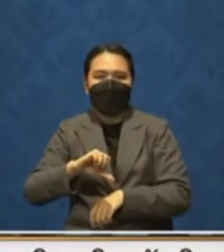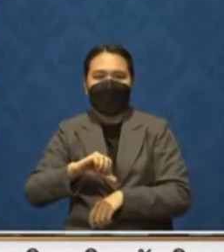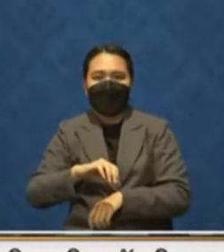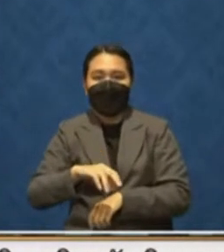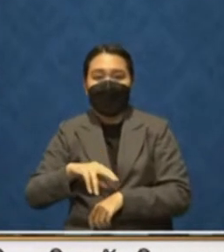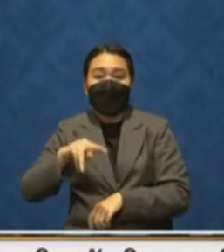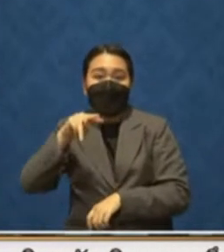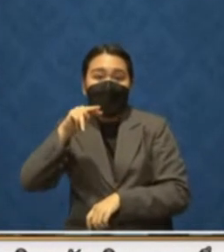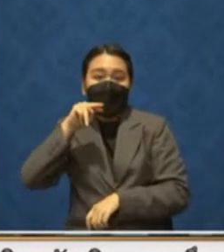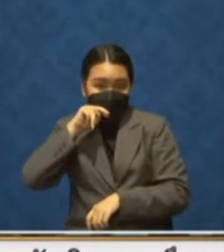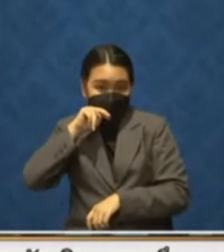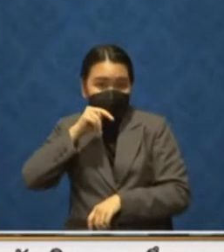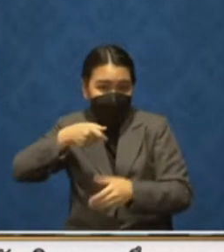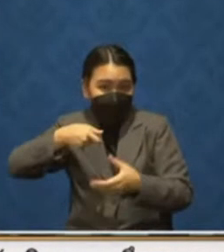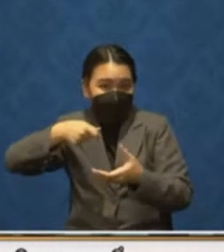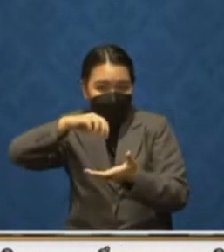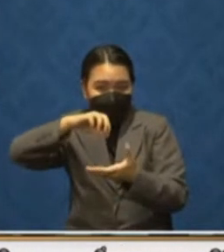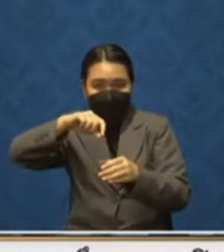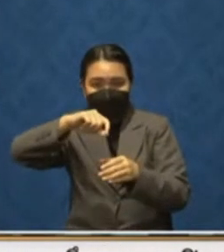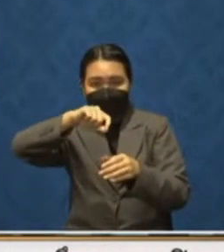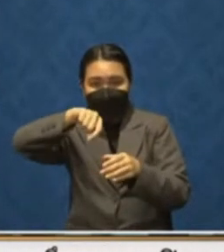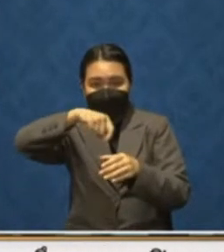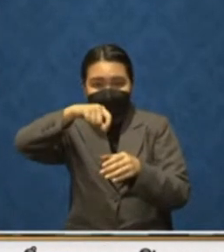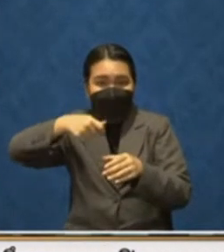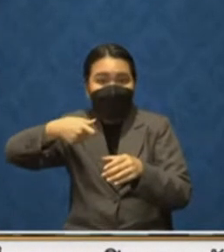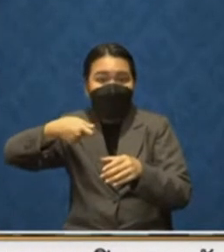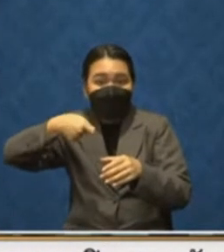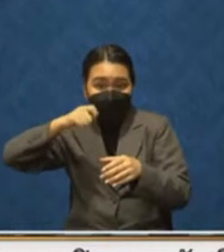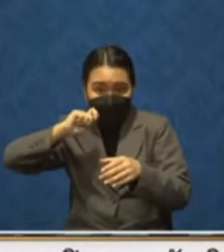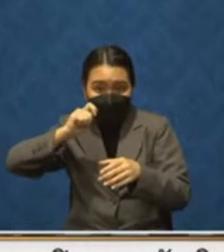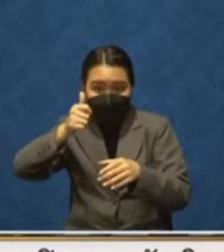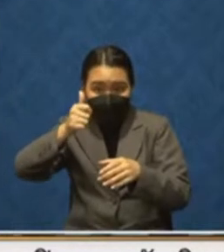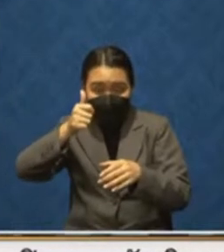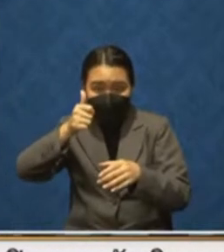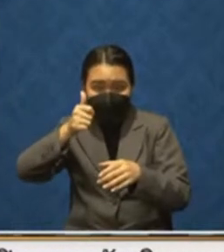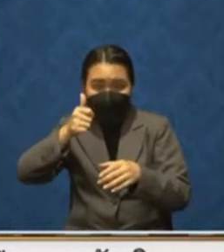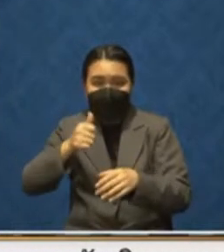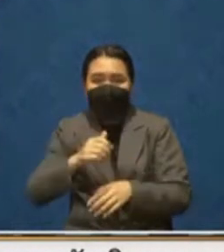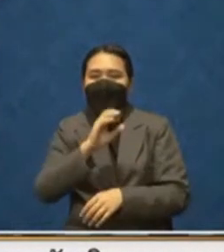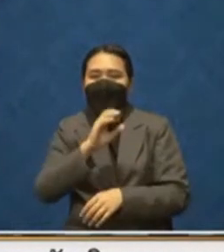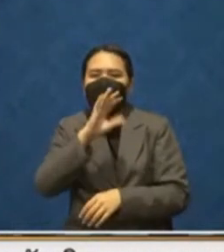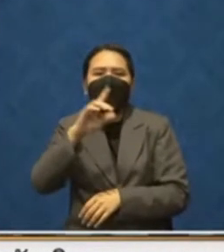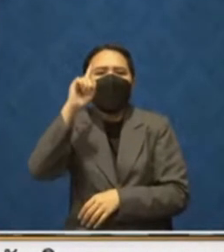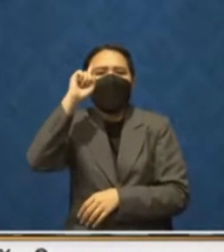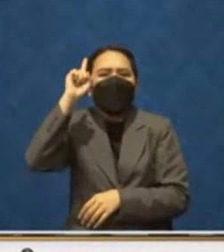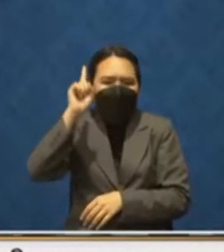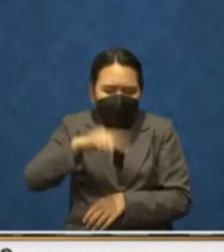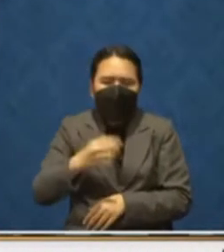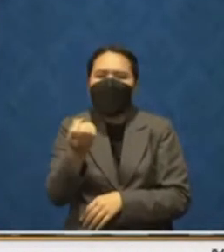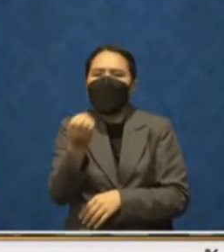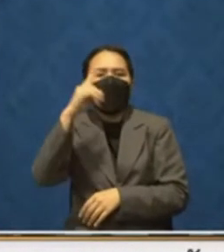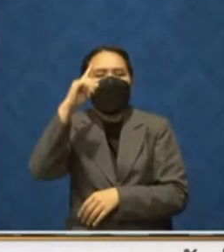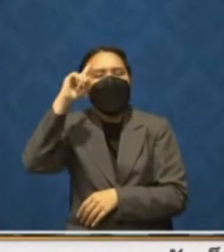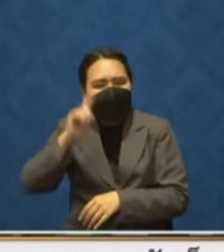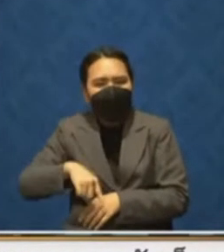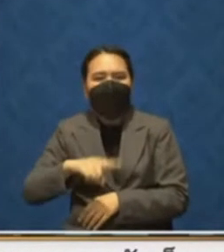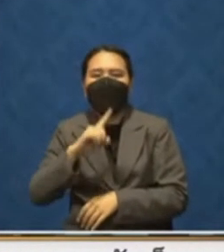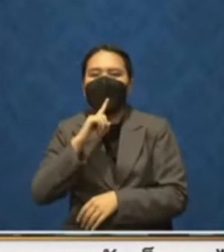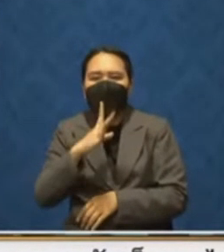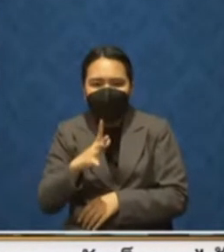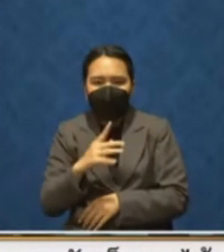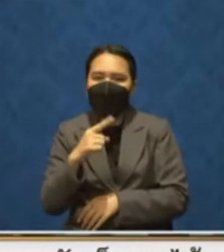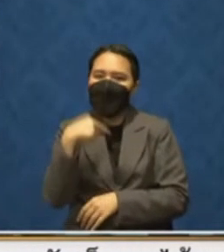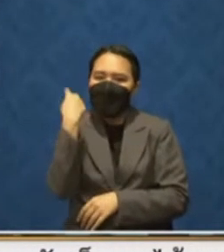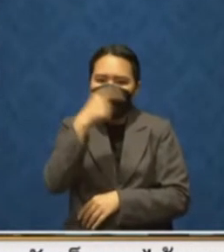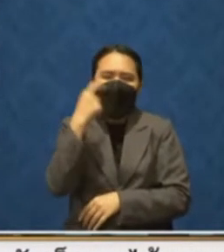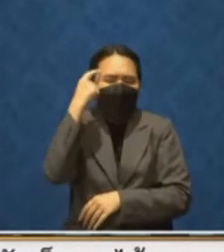นายกไม่เป็นก็บอกให้เป็นโถงจะเป็นใครมันจะไปรู้ทุกเรื่องมันไม่มีหรอกผมจะ